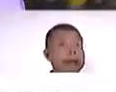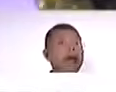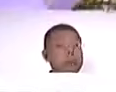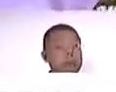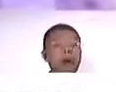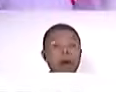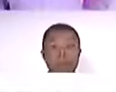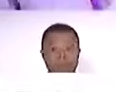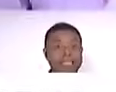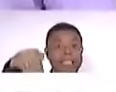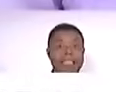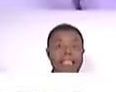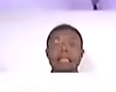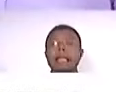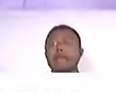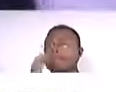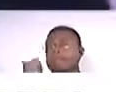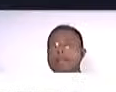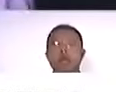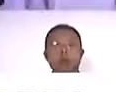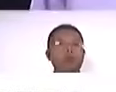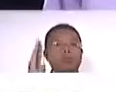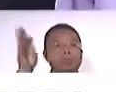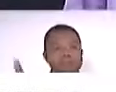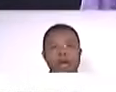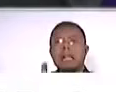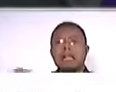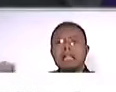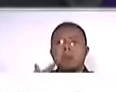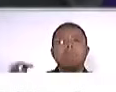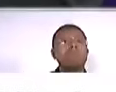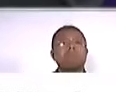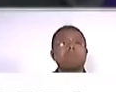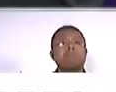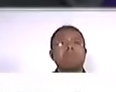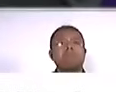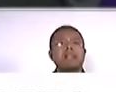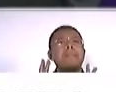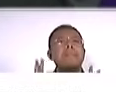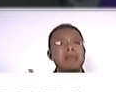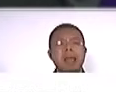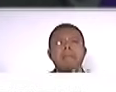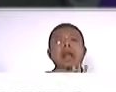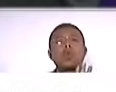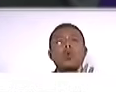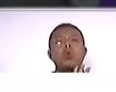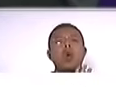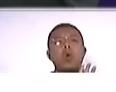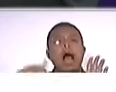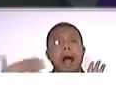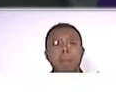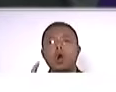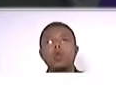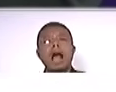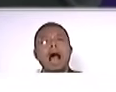regulasi carbon capture and storage tapi pertanyaan saya belum dijawab sama sekali Pak Apa regulasinya Pak untuk